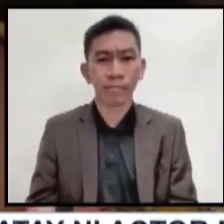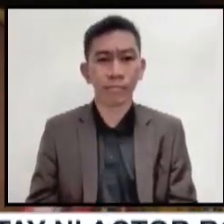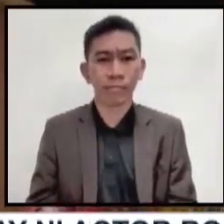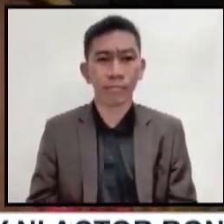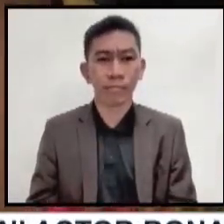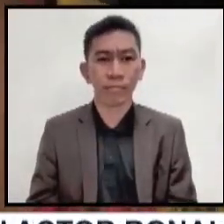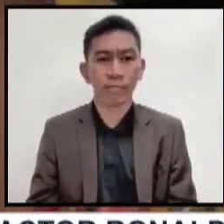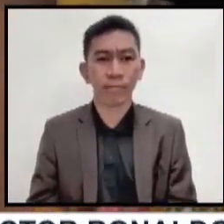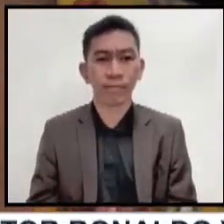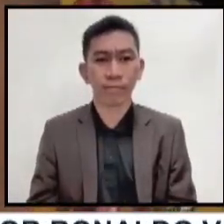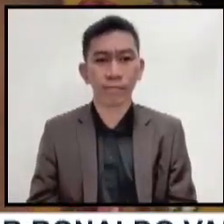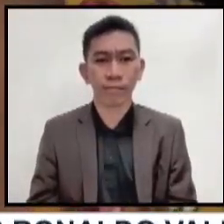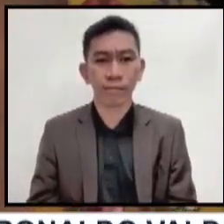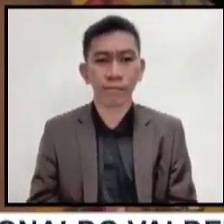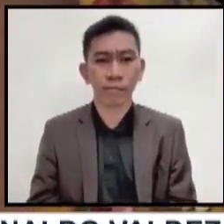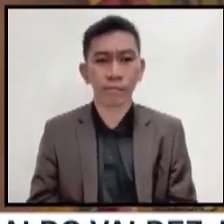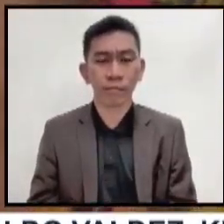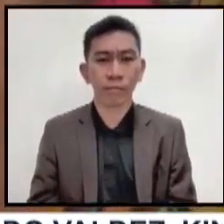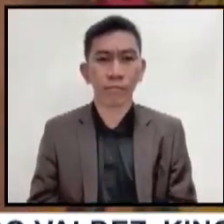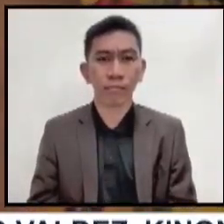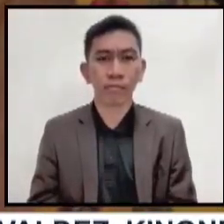Hindi ko alam.